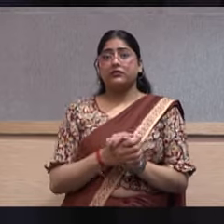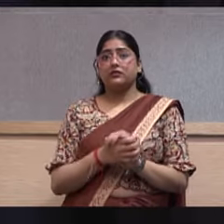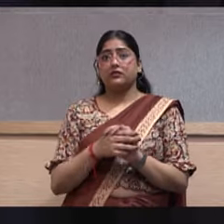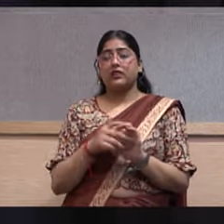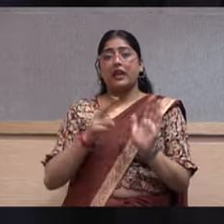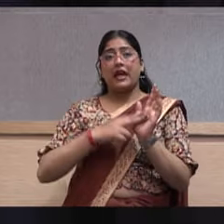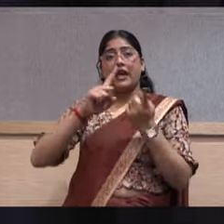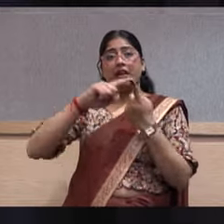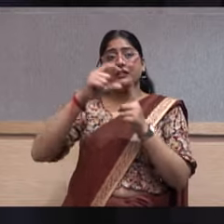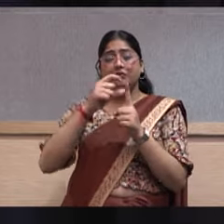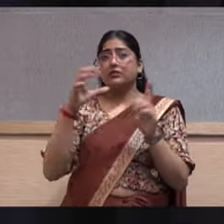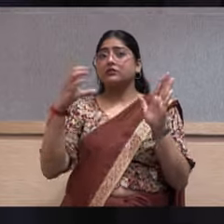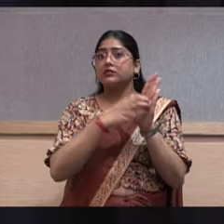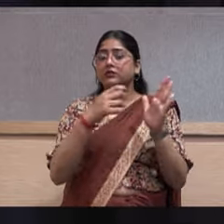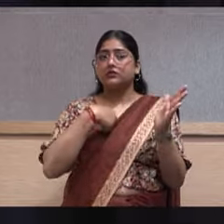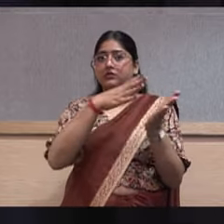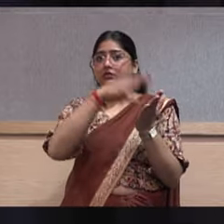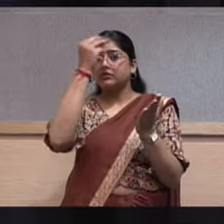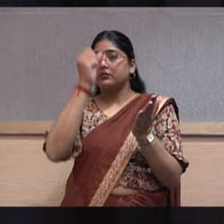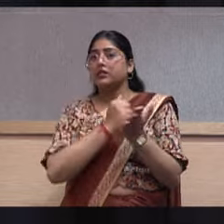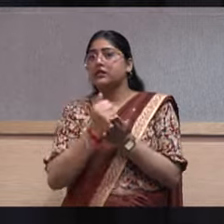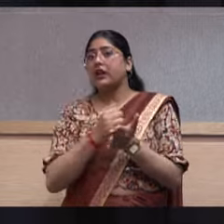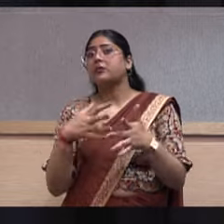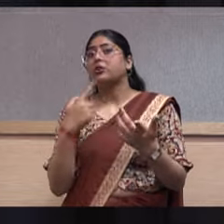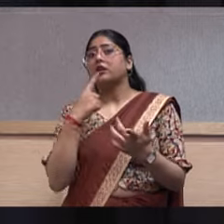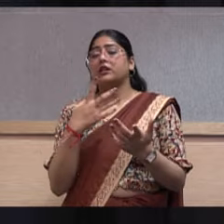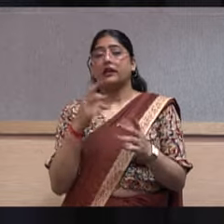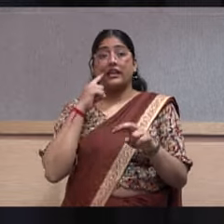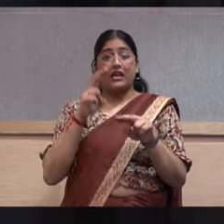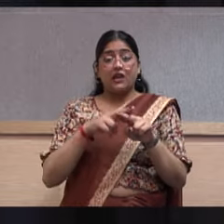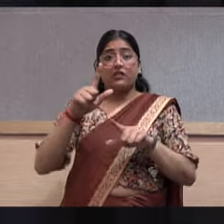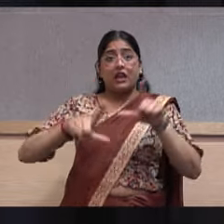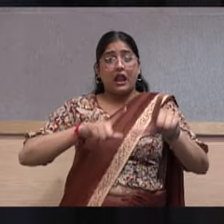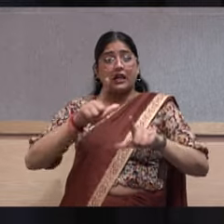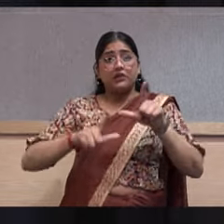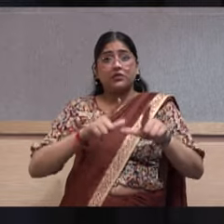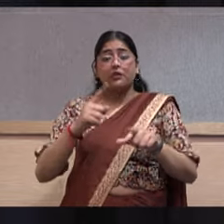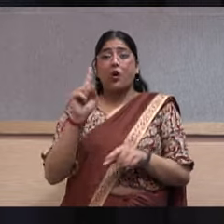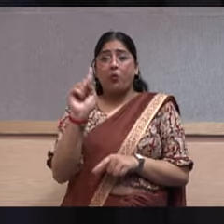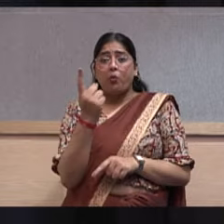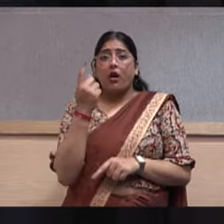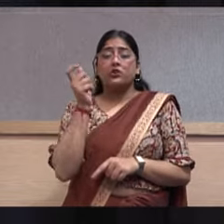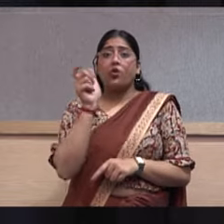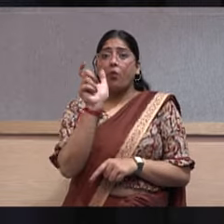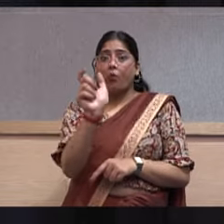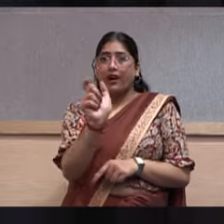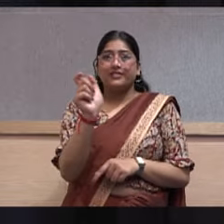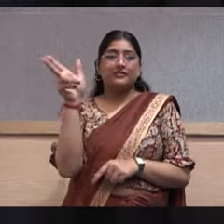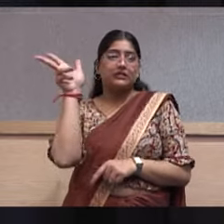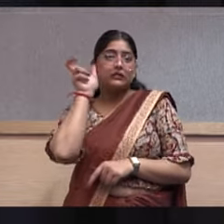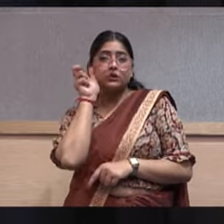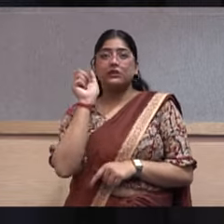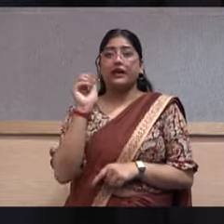ने इसी विषय को ही का कि जिस भाषा में बच्चा पहला शब्द सुनता है और पहला शब्द उच्चारण करता